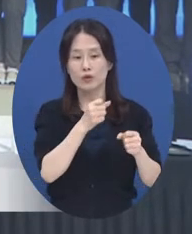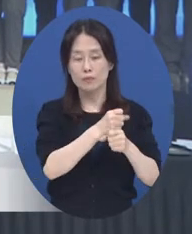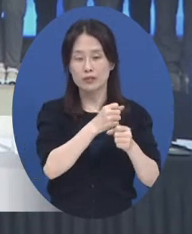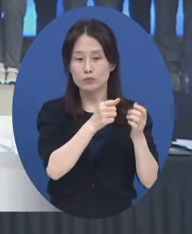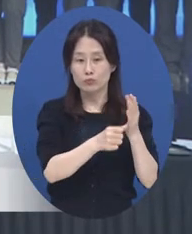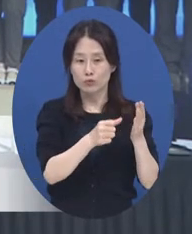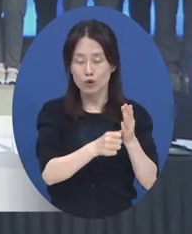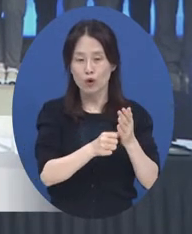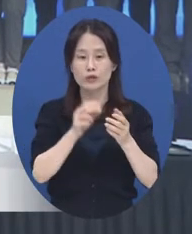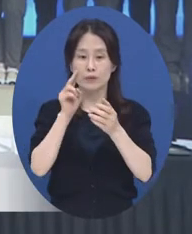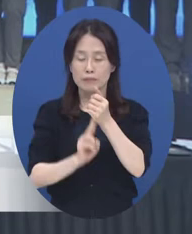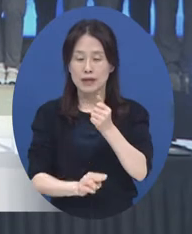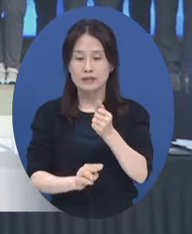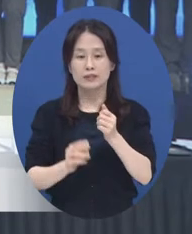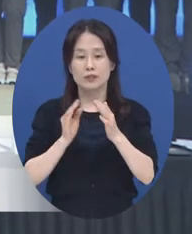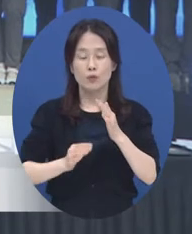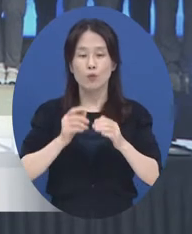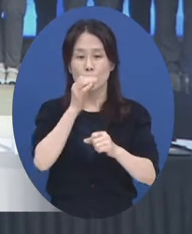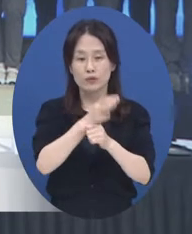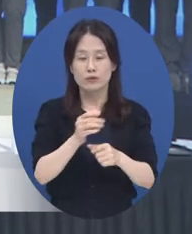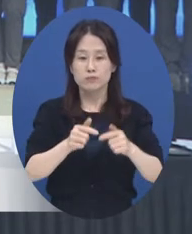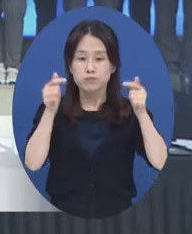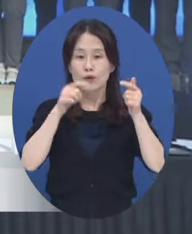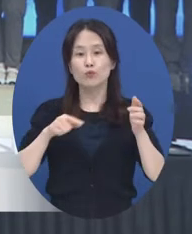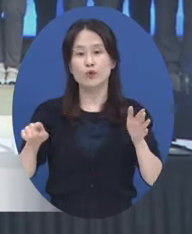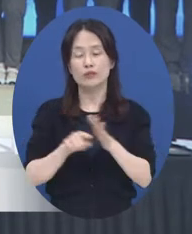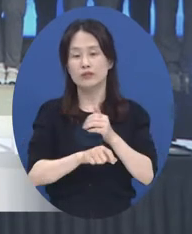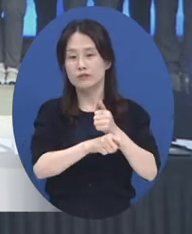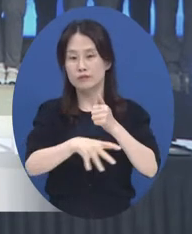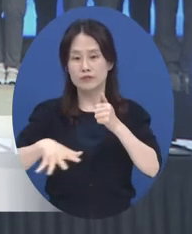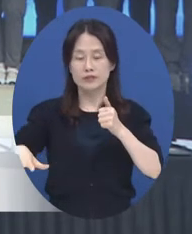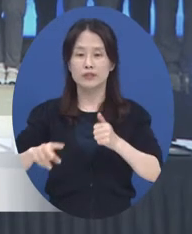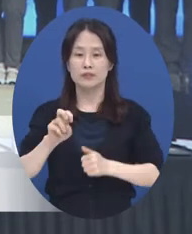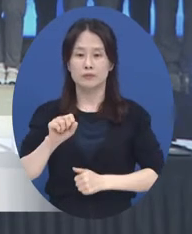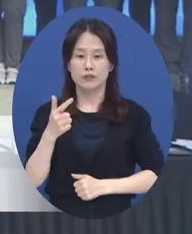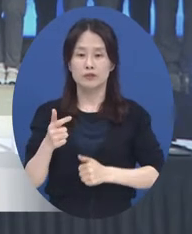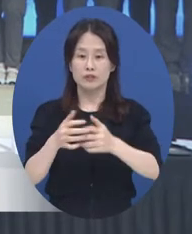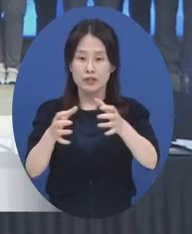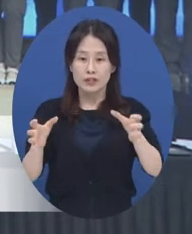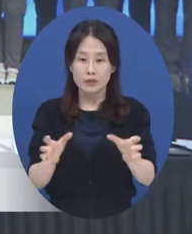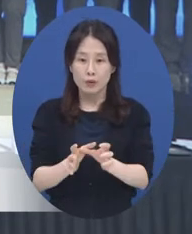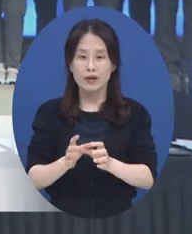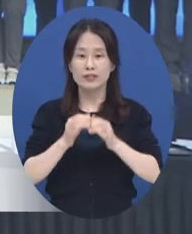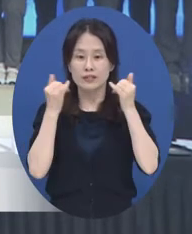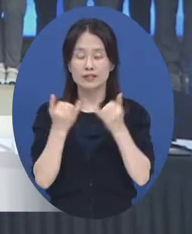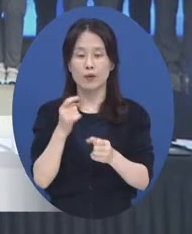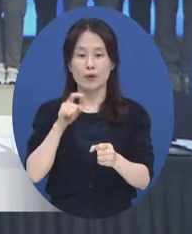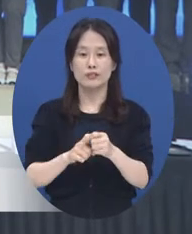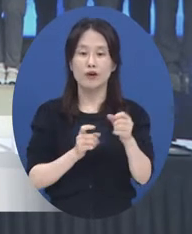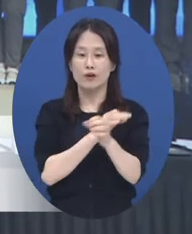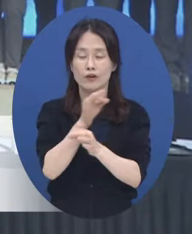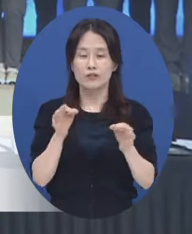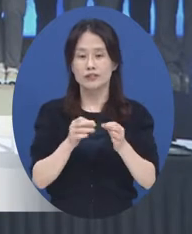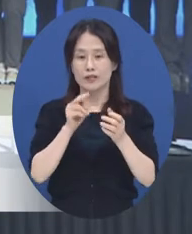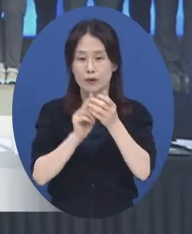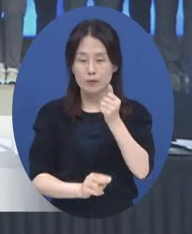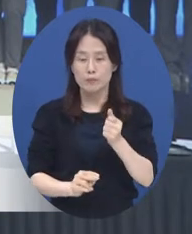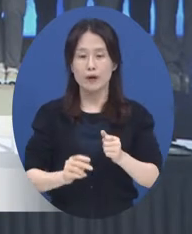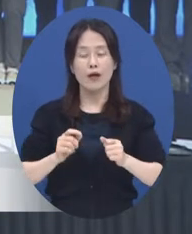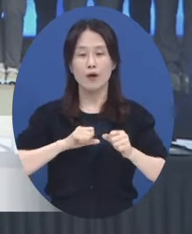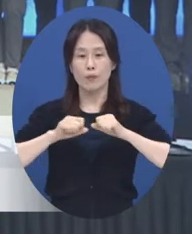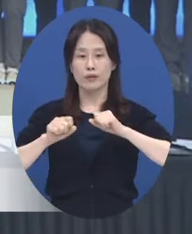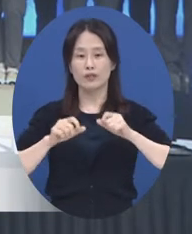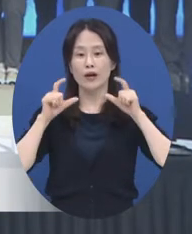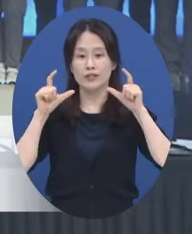용역의 공공구매 확대를 위해 경기도 산하 26개 공공기관이 사회적 경제 공공구매 활성화 선언식을